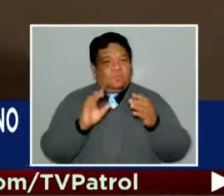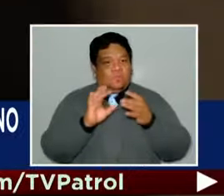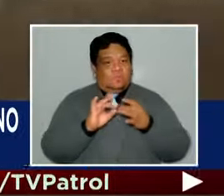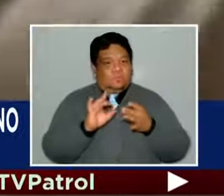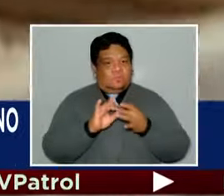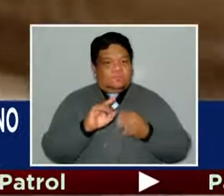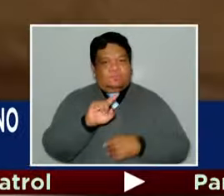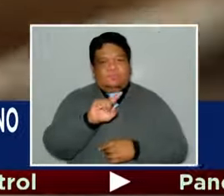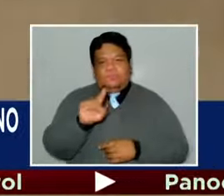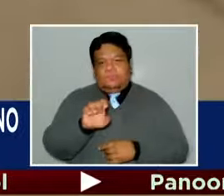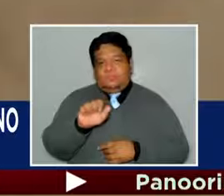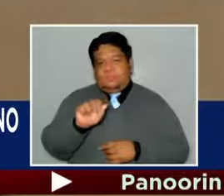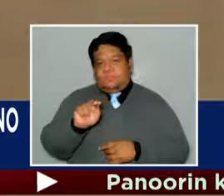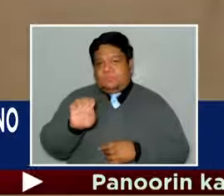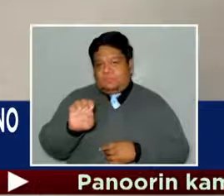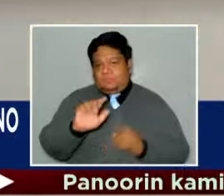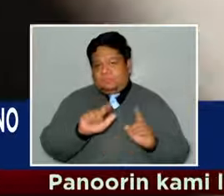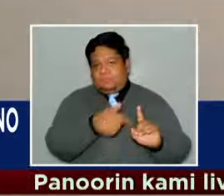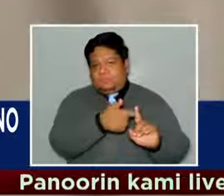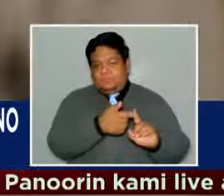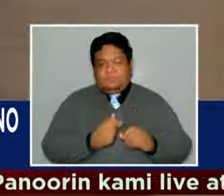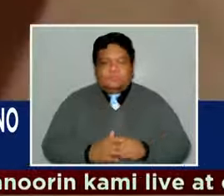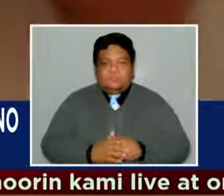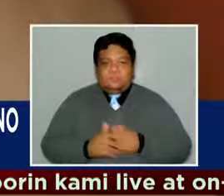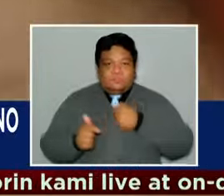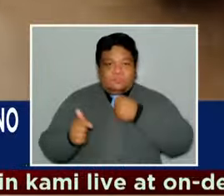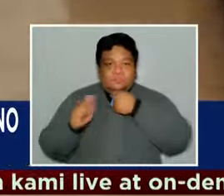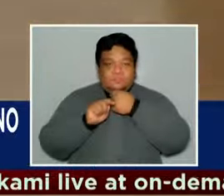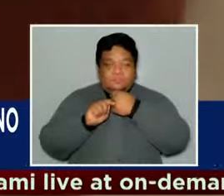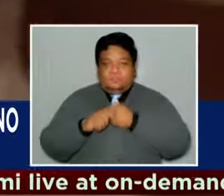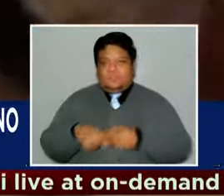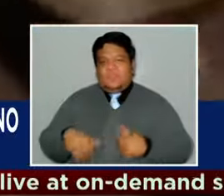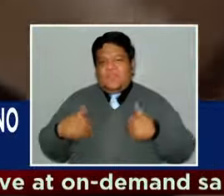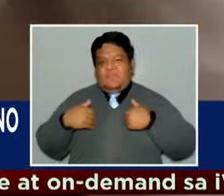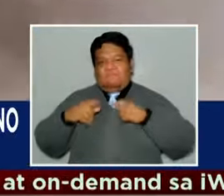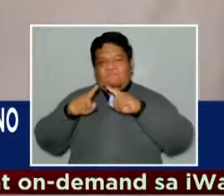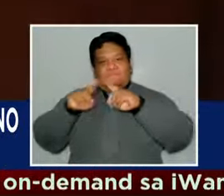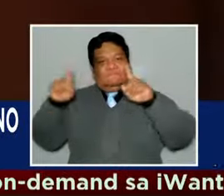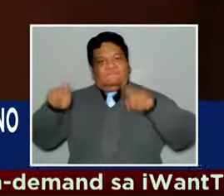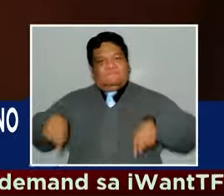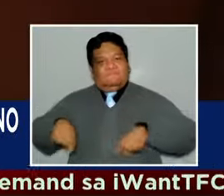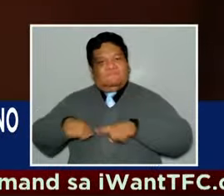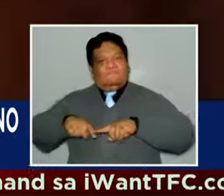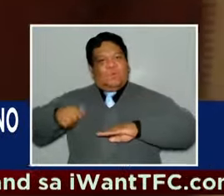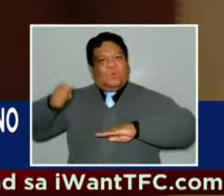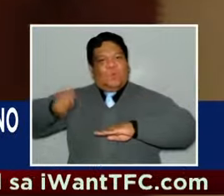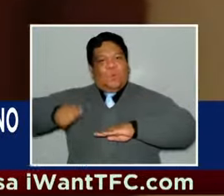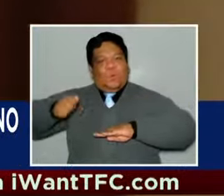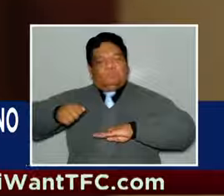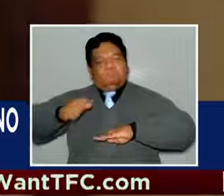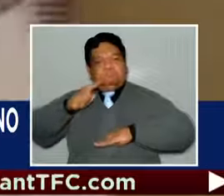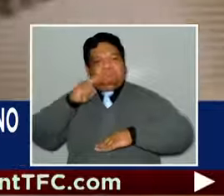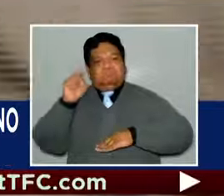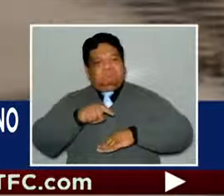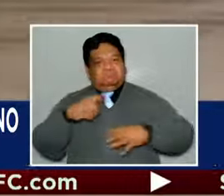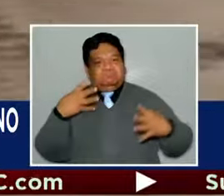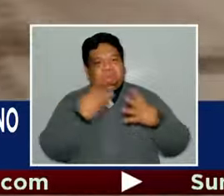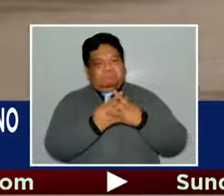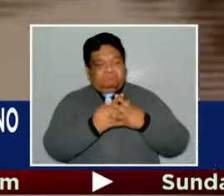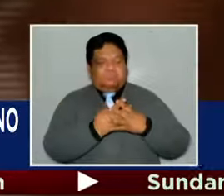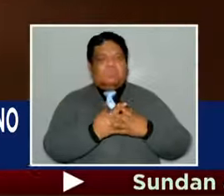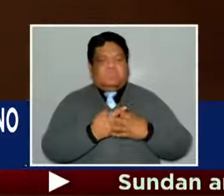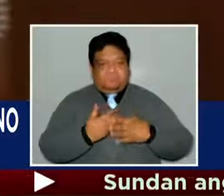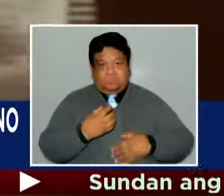Sa bisa ng warrant of arrest sa dalawang kaso ng theft, nagtungo ang QCPD Special Operations Unit sa isang bahay ng umano'y nagpakilalang feng